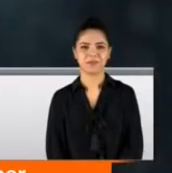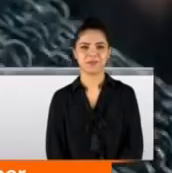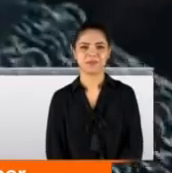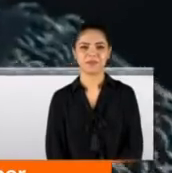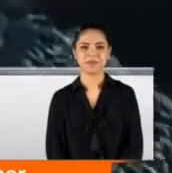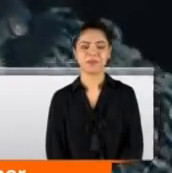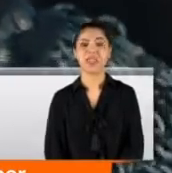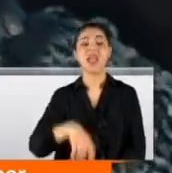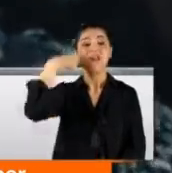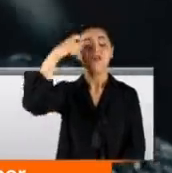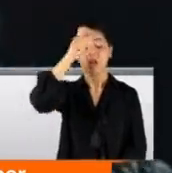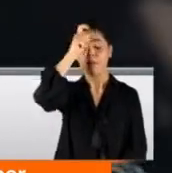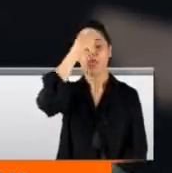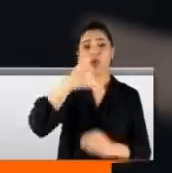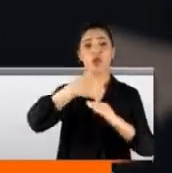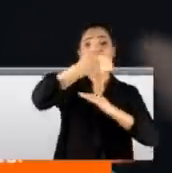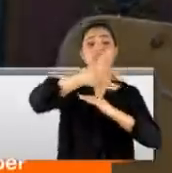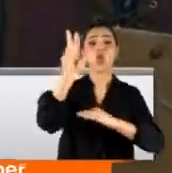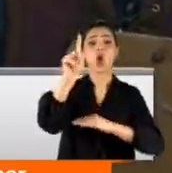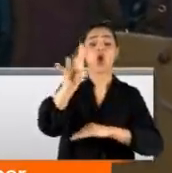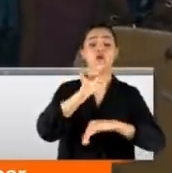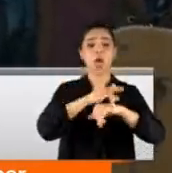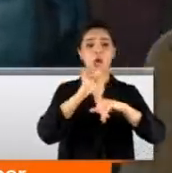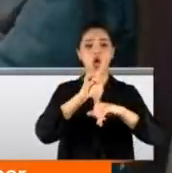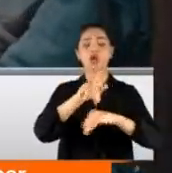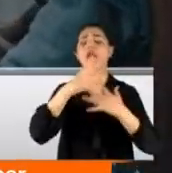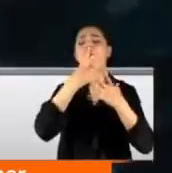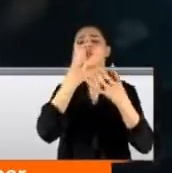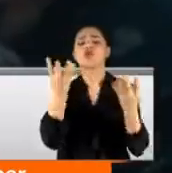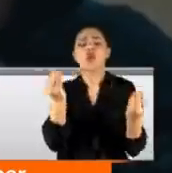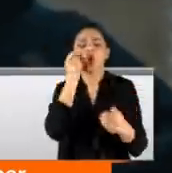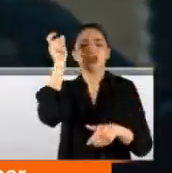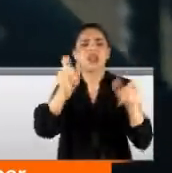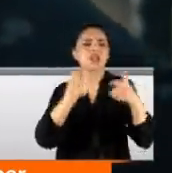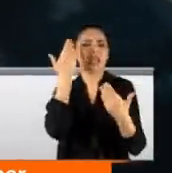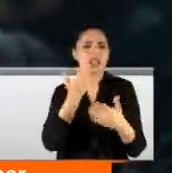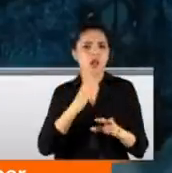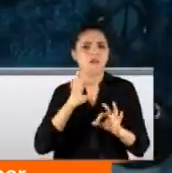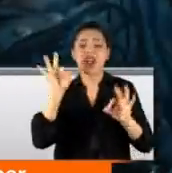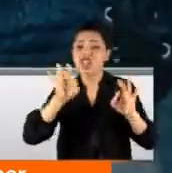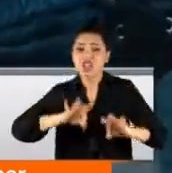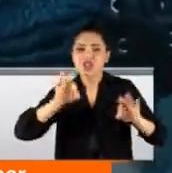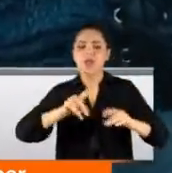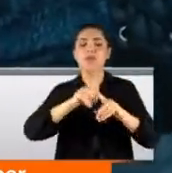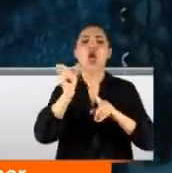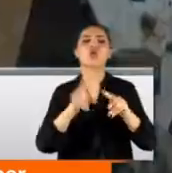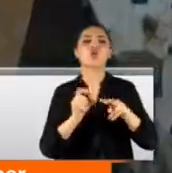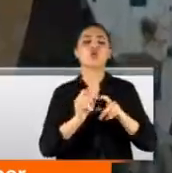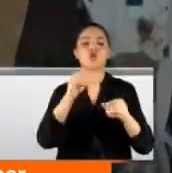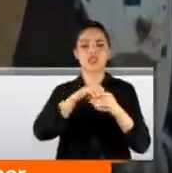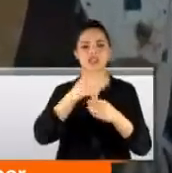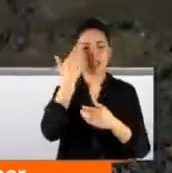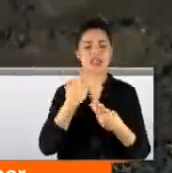Osman Bey'im. Dizinin Türkiye'nin dışında 31 ülkede daha milyonlarca izleyicisi var. Ve şimdi de Tunus'ta gösterime